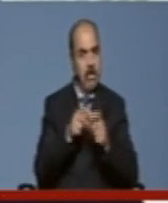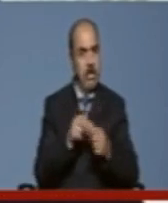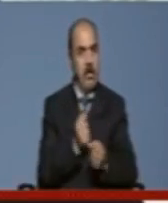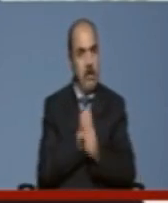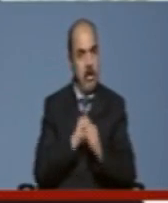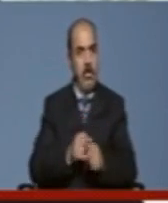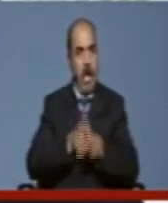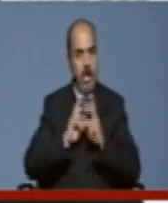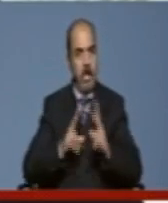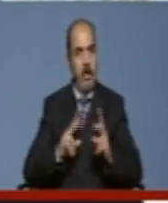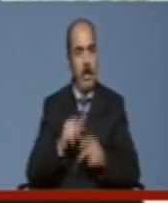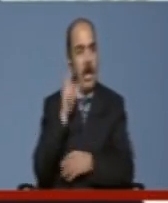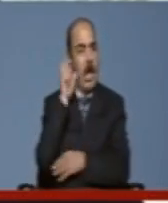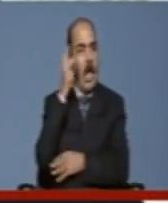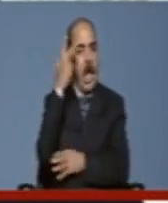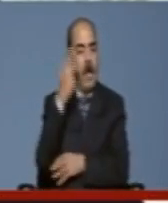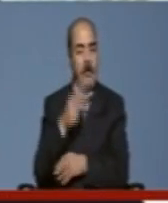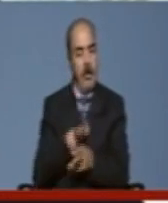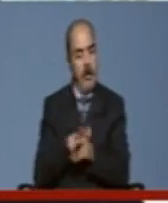المسجد الأقصى